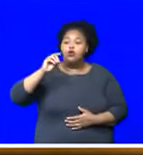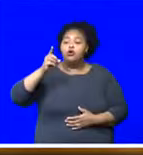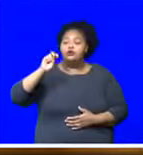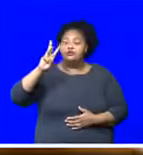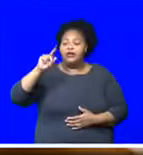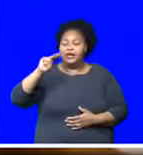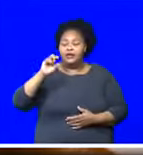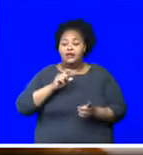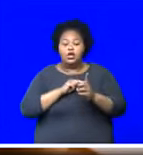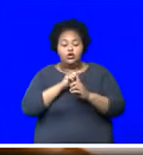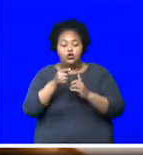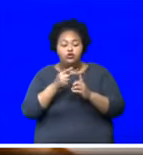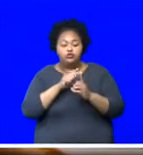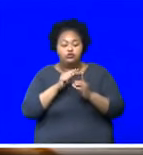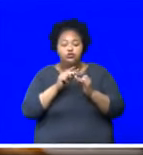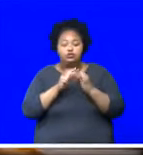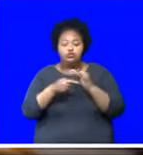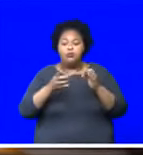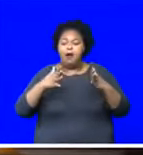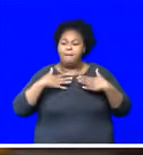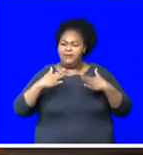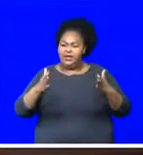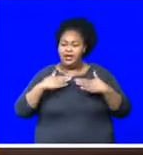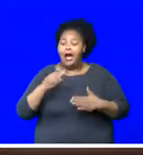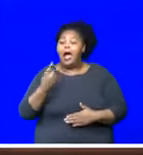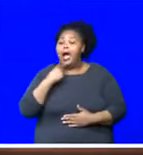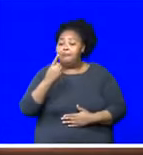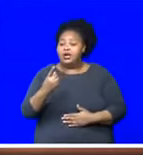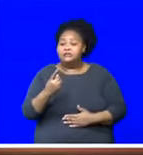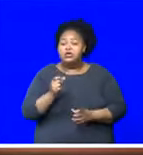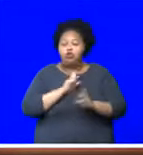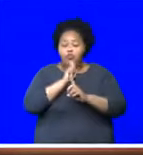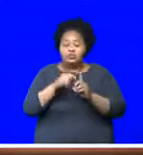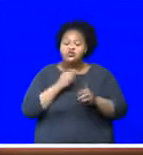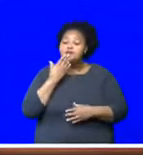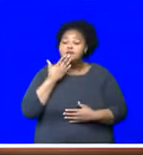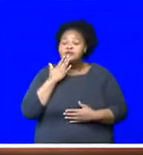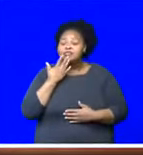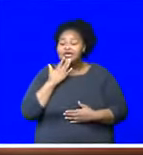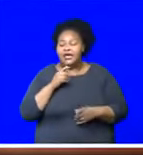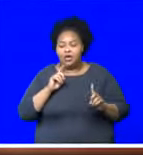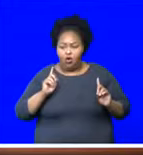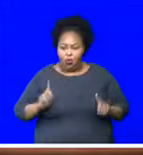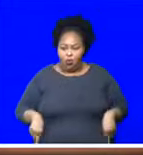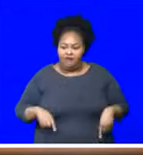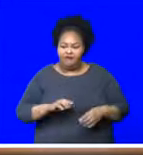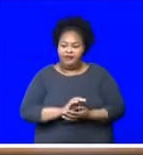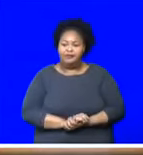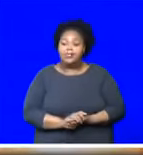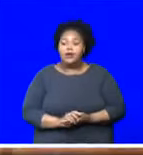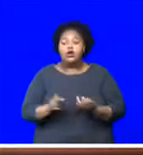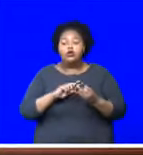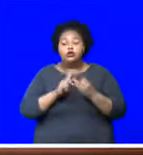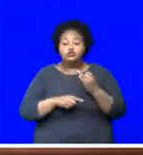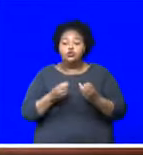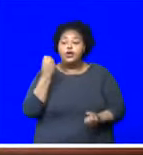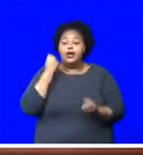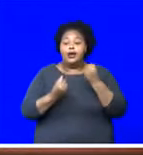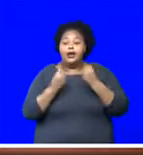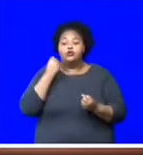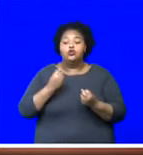bavuma ukuthi bafelwe ngumuntu ngesiphosiso. Labasolwa bafaka emaphepha enkantolo lapho bavuma khona